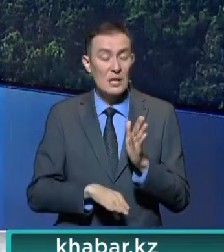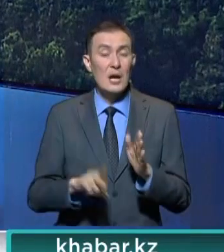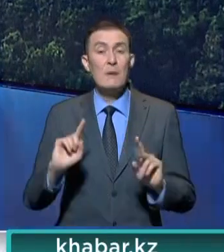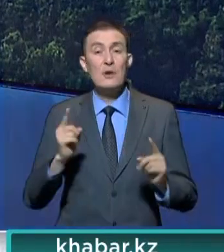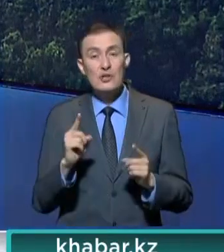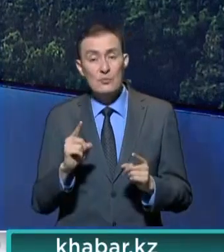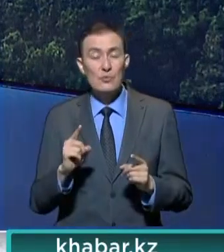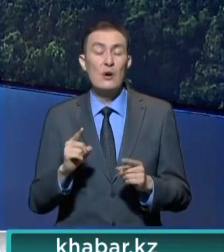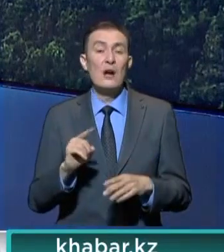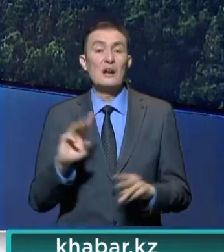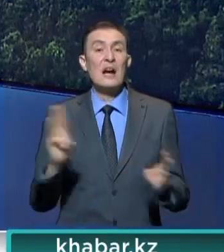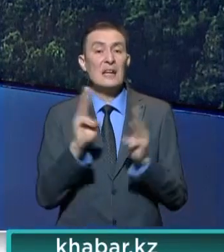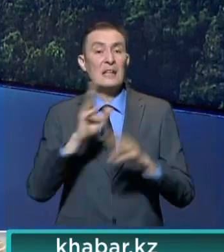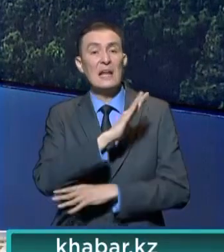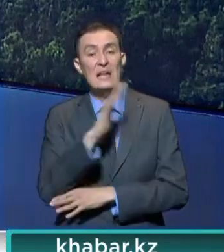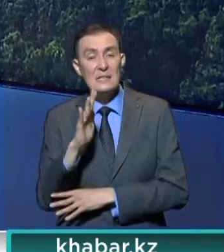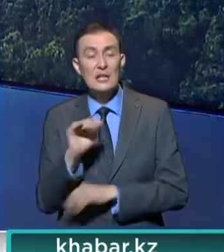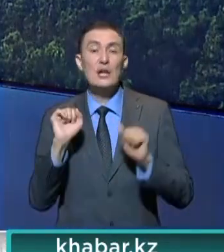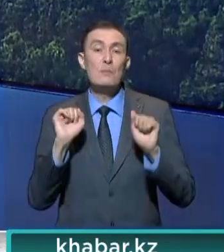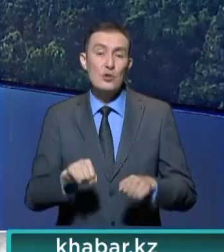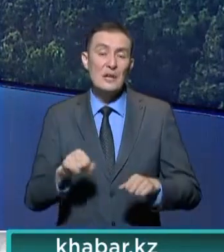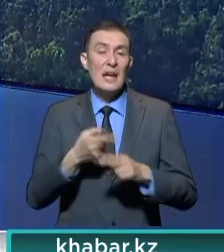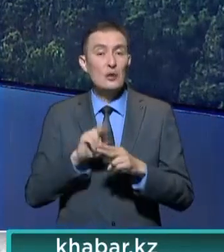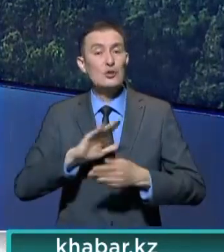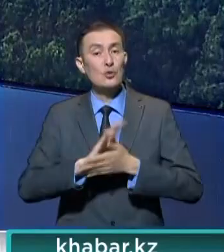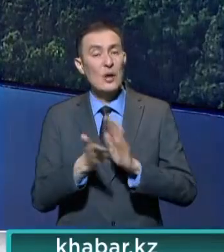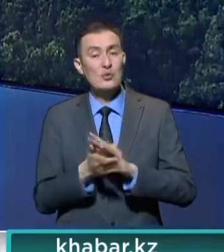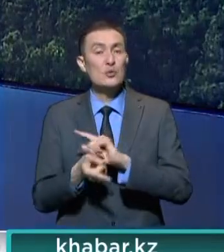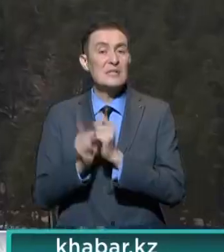и можно ли исправить ситуацию, расскажем в следующем сюжете.